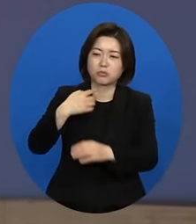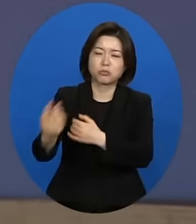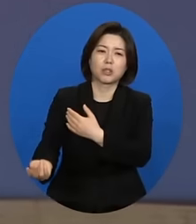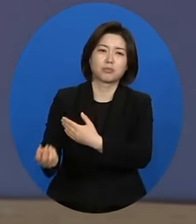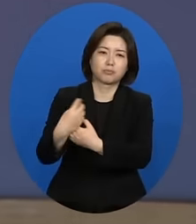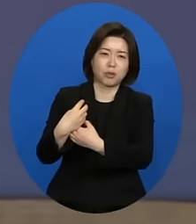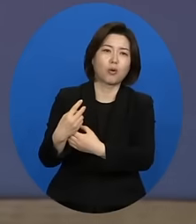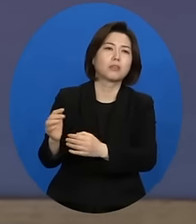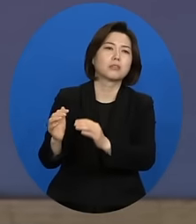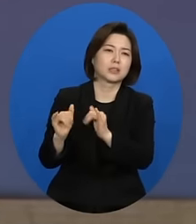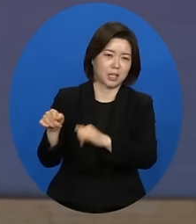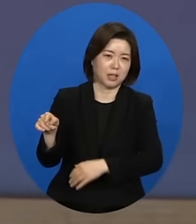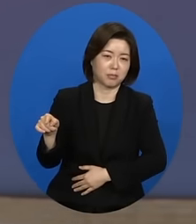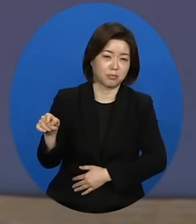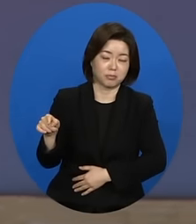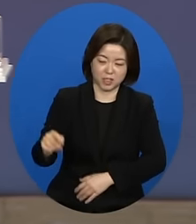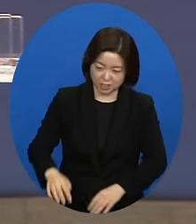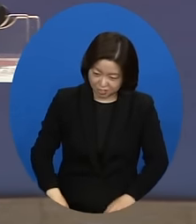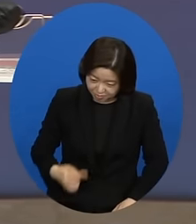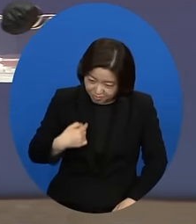근데 그런 짓이라니.